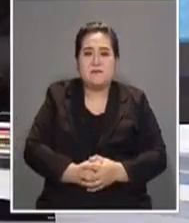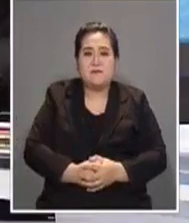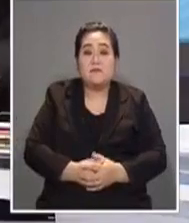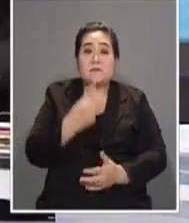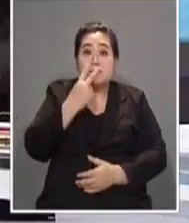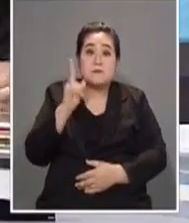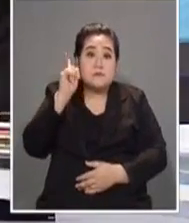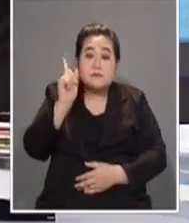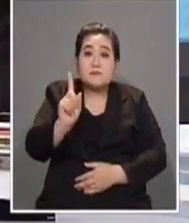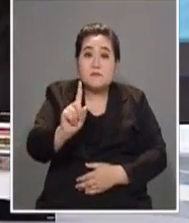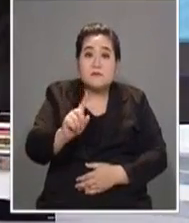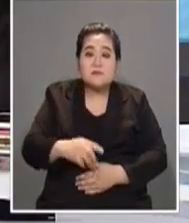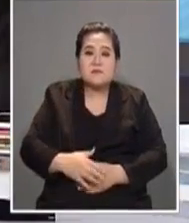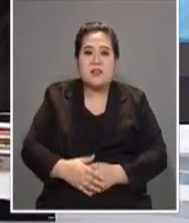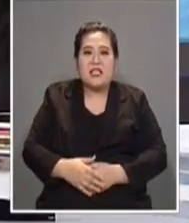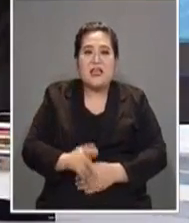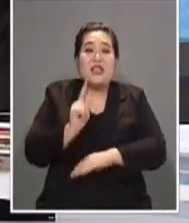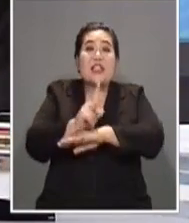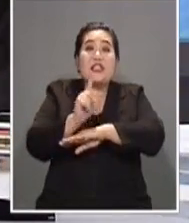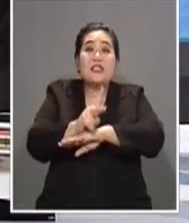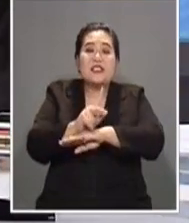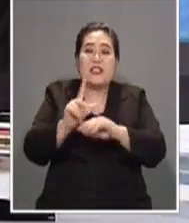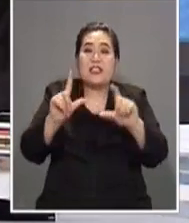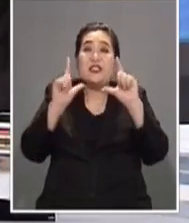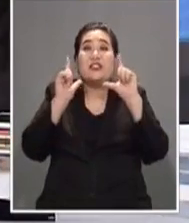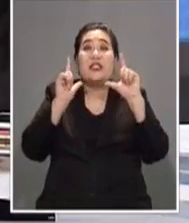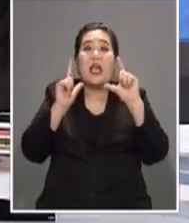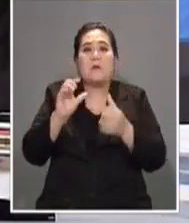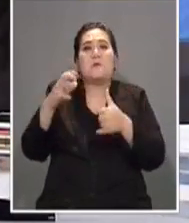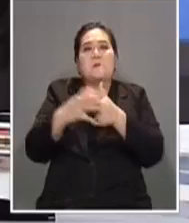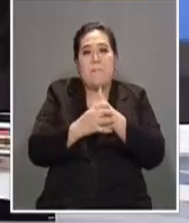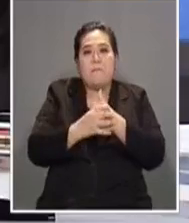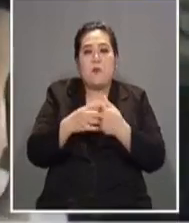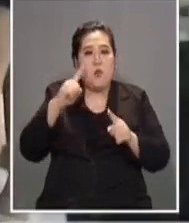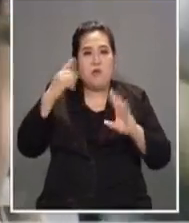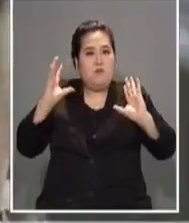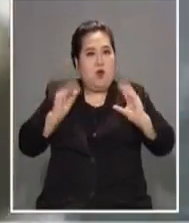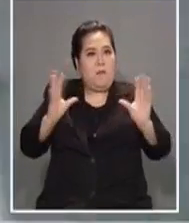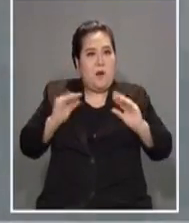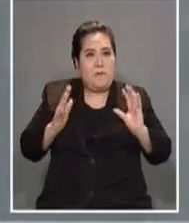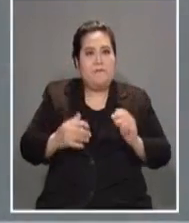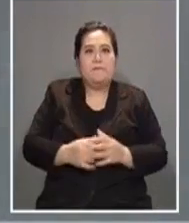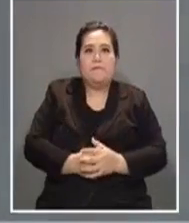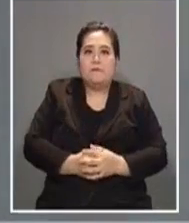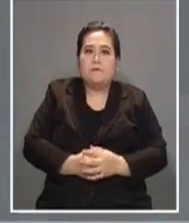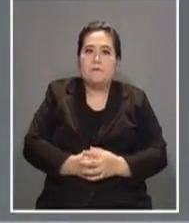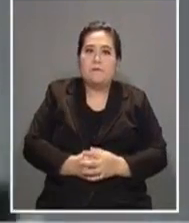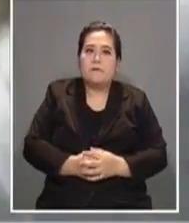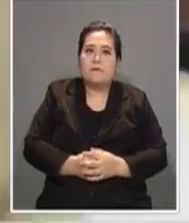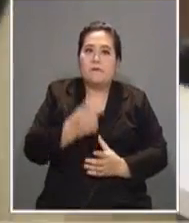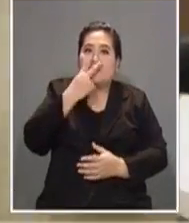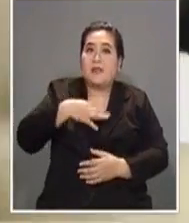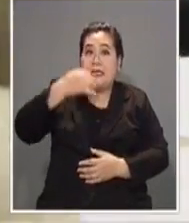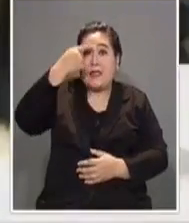อีกเหตุการณ์หนึ่งนะคะเน็ตไอดอลถูกจับค่ะแต่เธอไม่ยอมให้จับแล้วเกิดอะไรขึ้นนะคะนี่นะคะที่